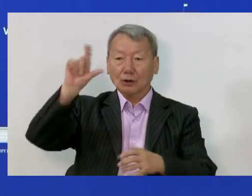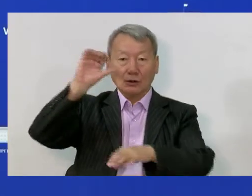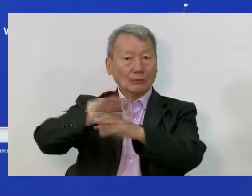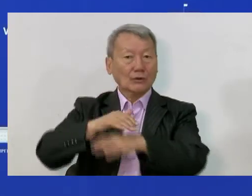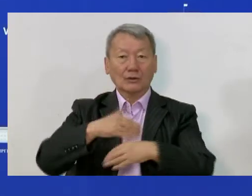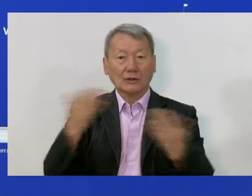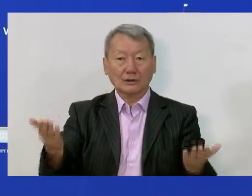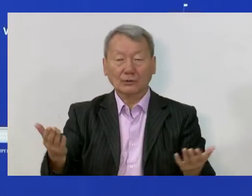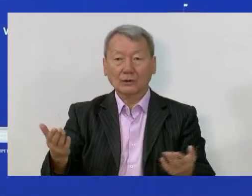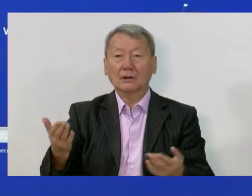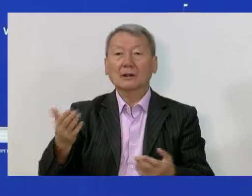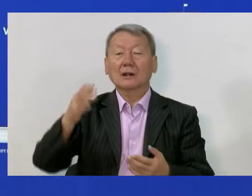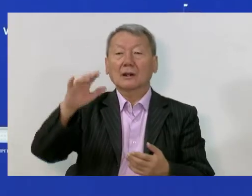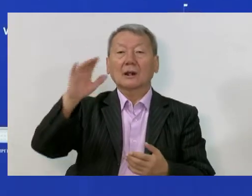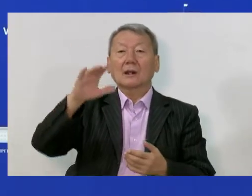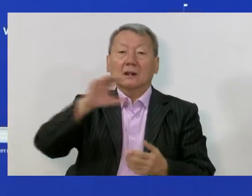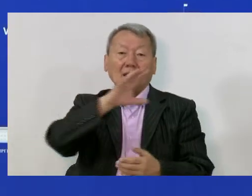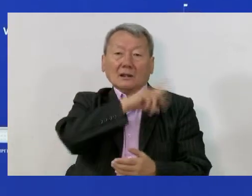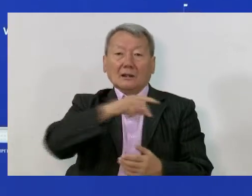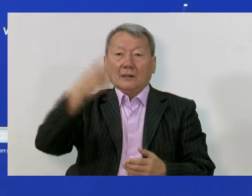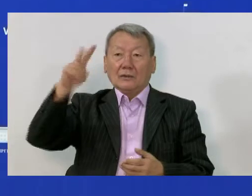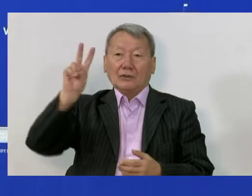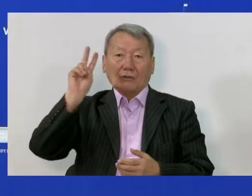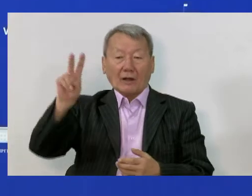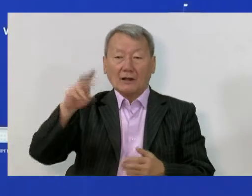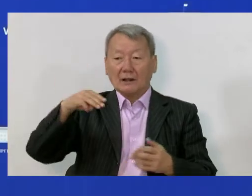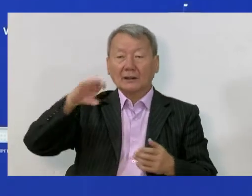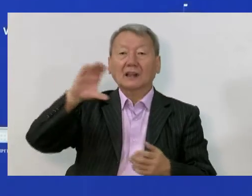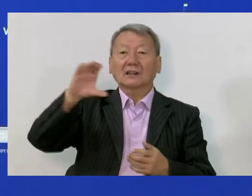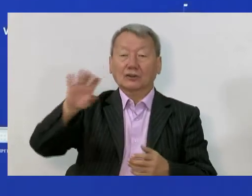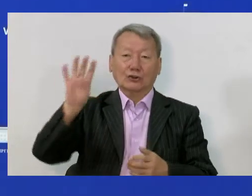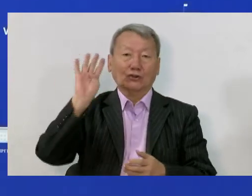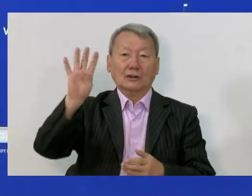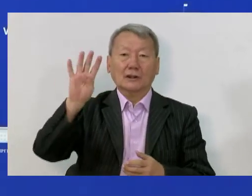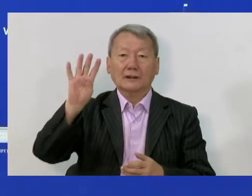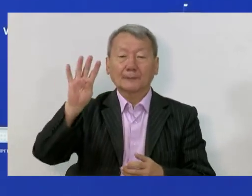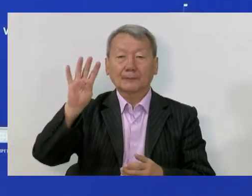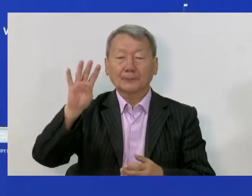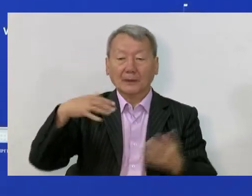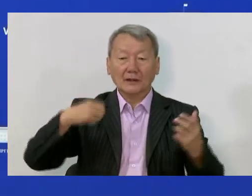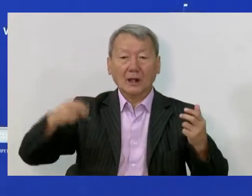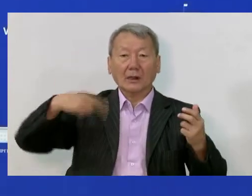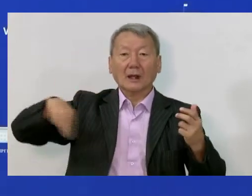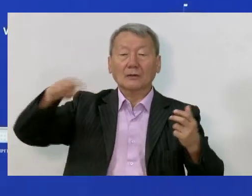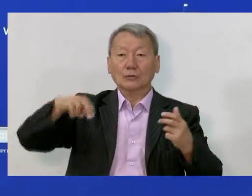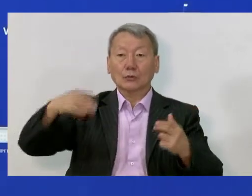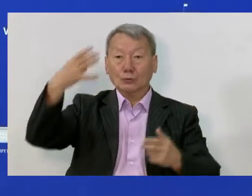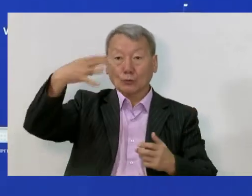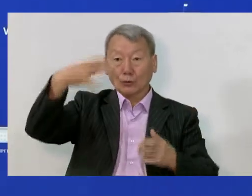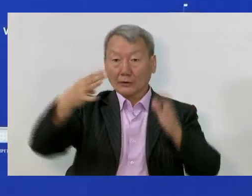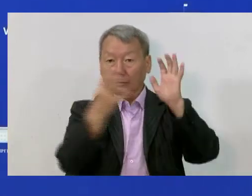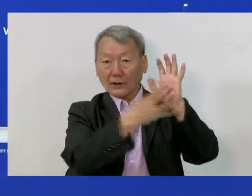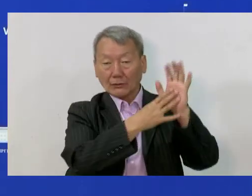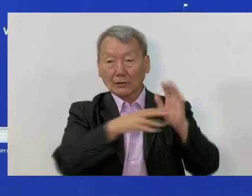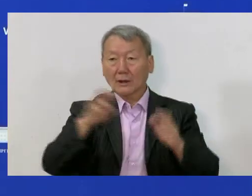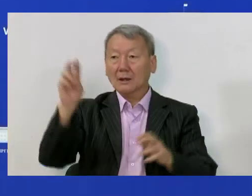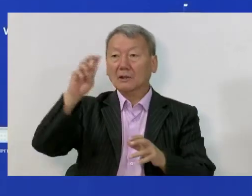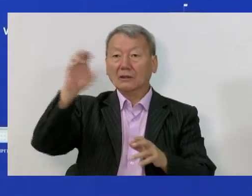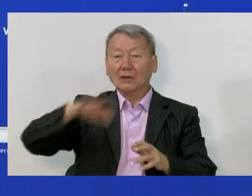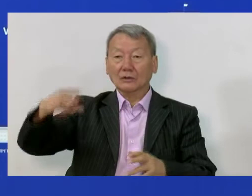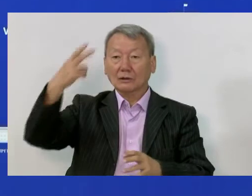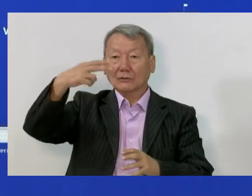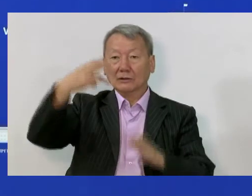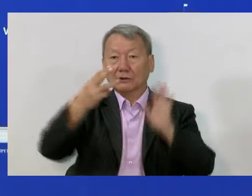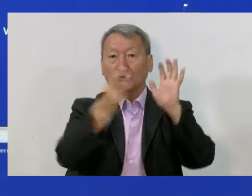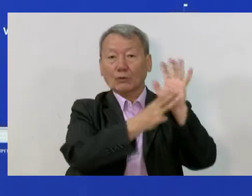зарегистрировано, в Исокульской области 2 случаев, в Таласской области 4, Джалабадской области 49, в Баткенской области